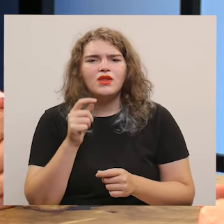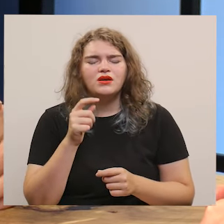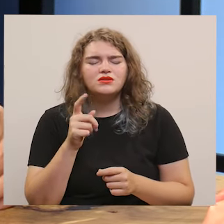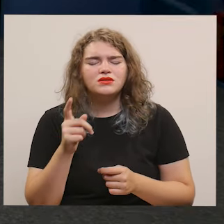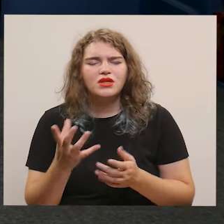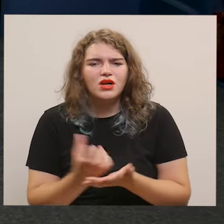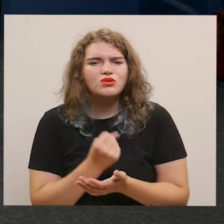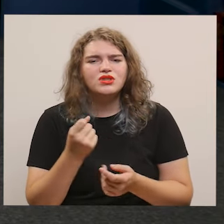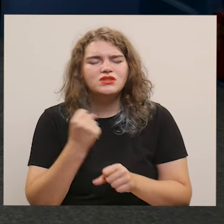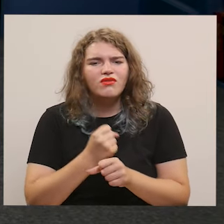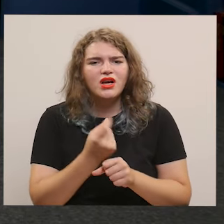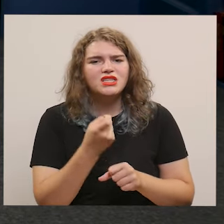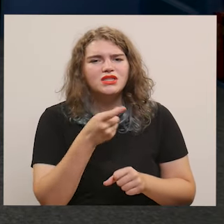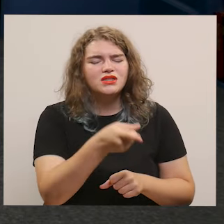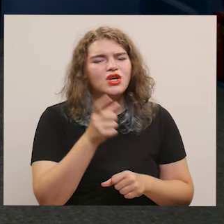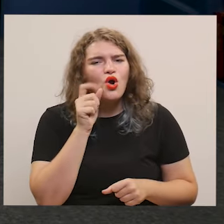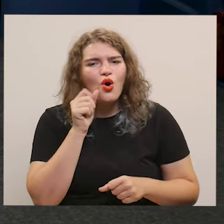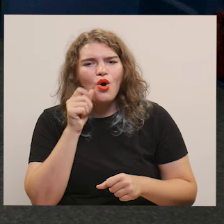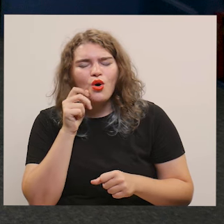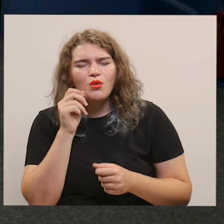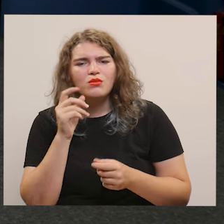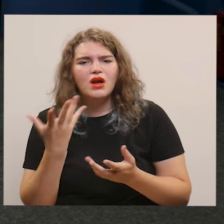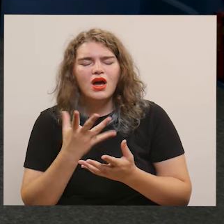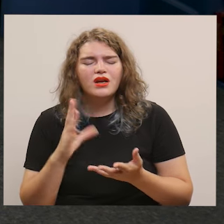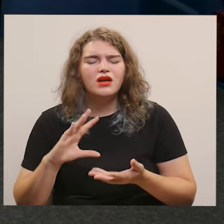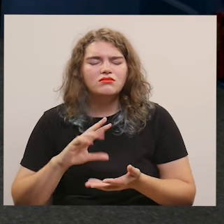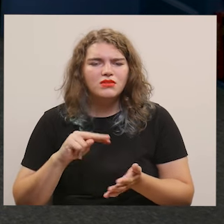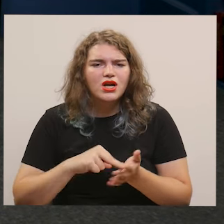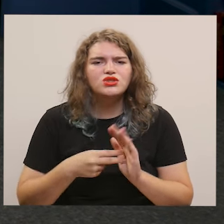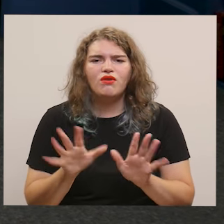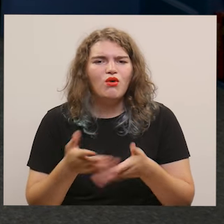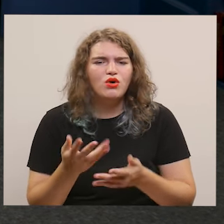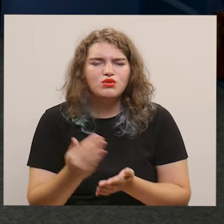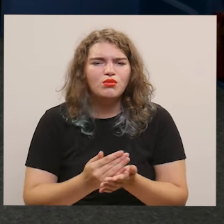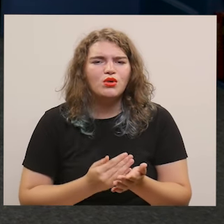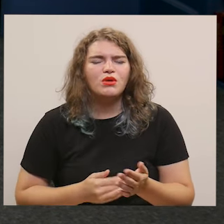soluție. Mm-hmm. Omul care răspunde, omul care e prezent acolo.